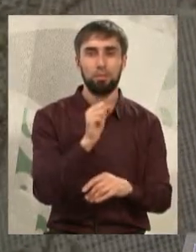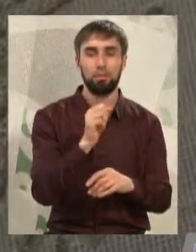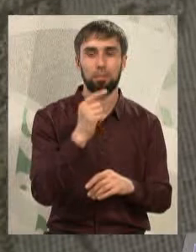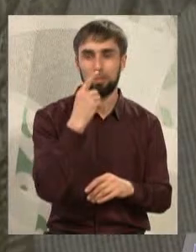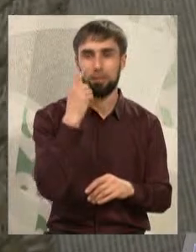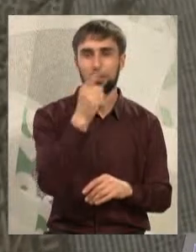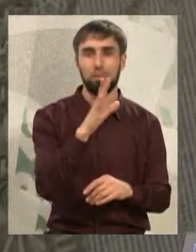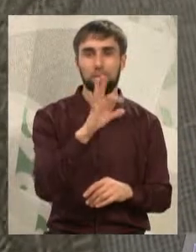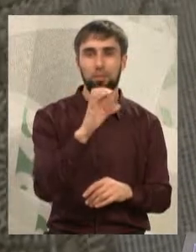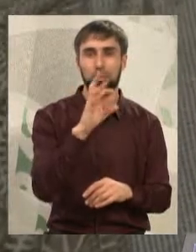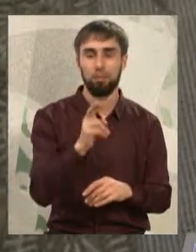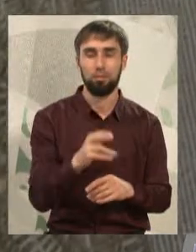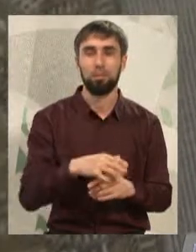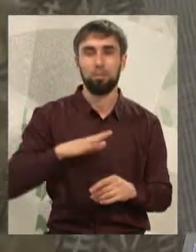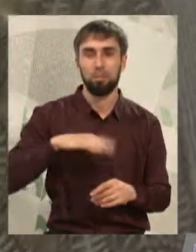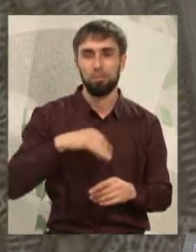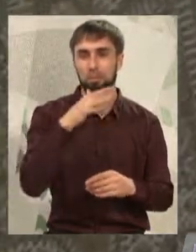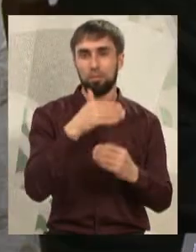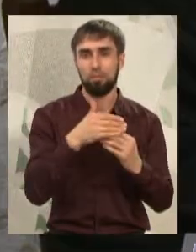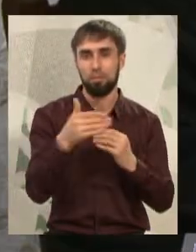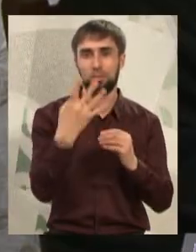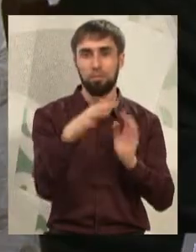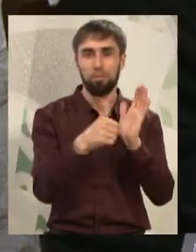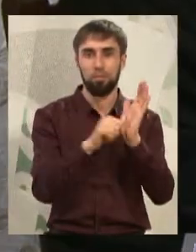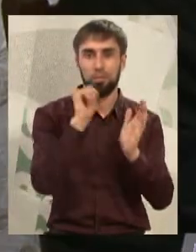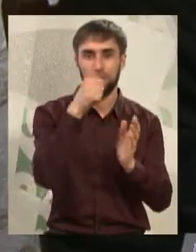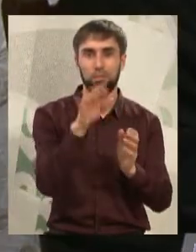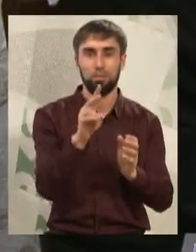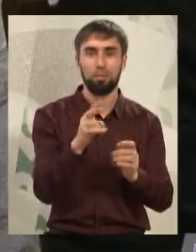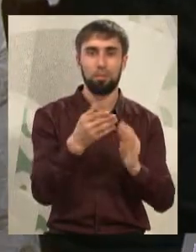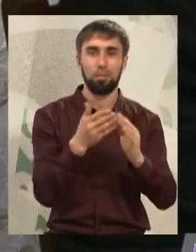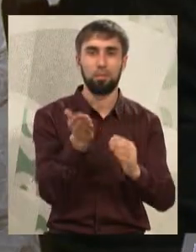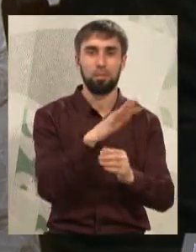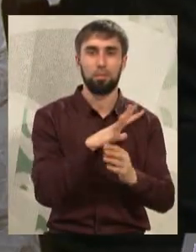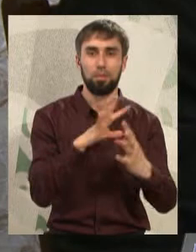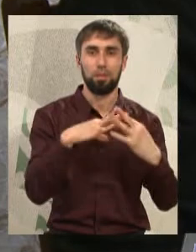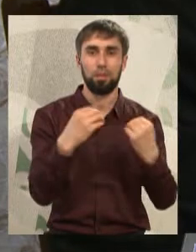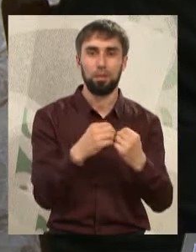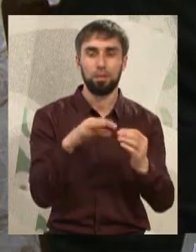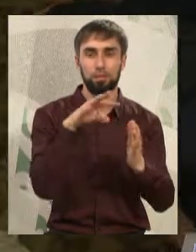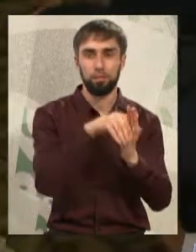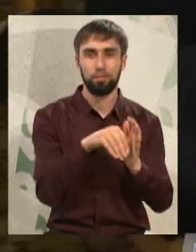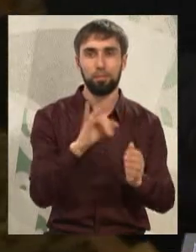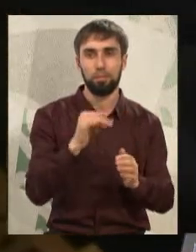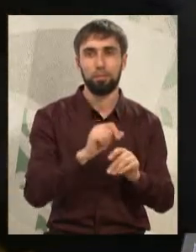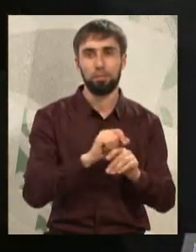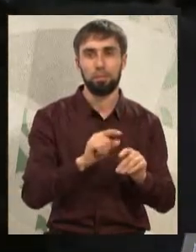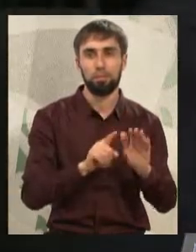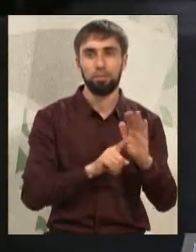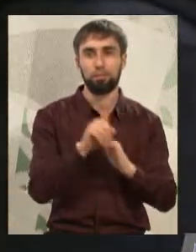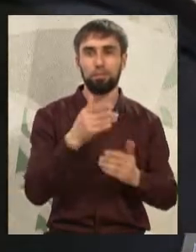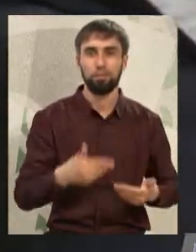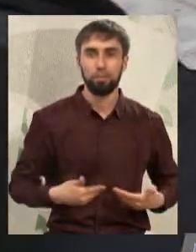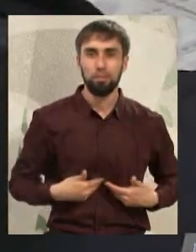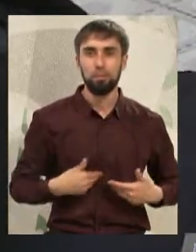в 47-м году уже в Казахстане он наконец-то воссоединился со своими родными. Можно сказать, жить-то по-настоящему дядя начал лишь тогда,